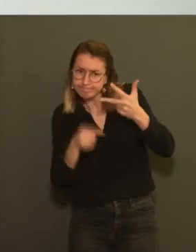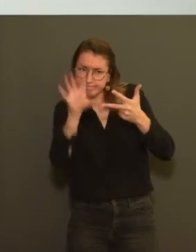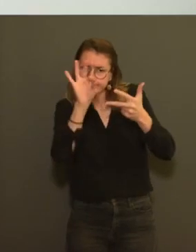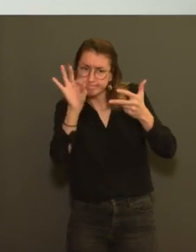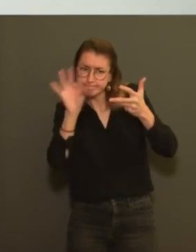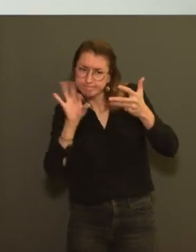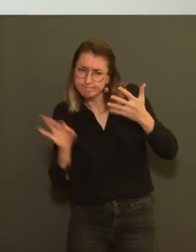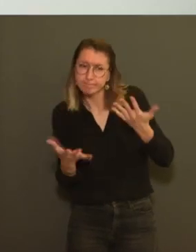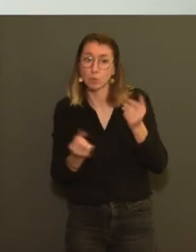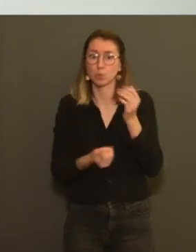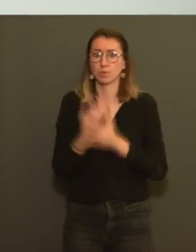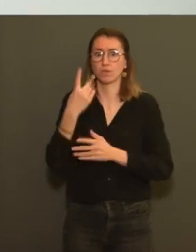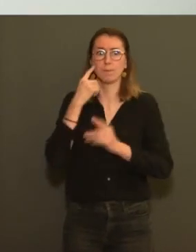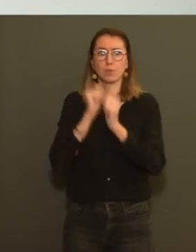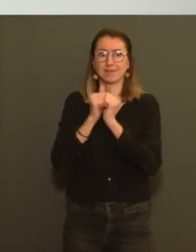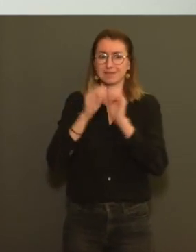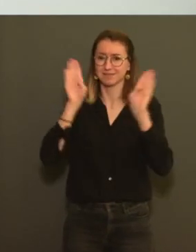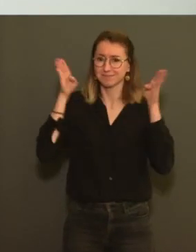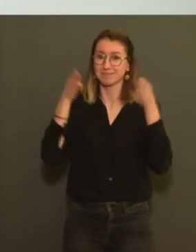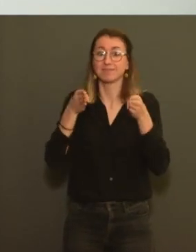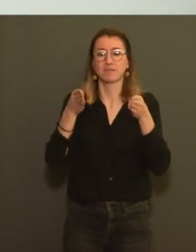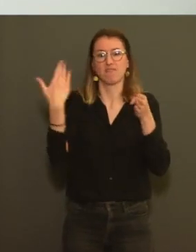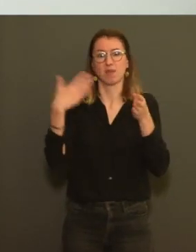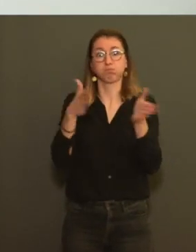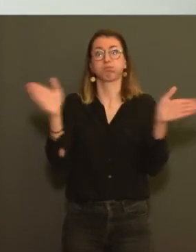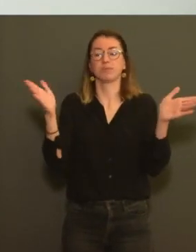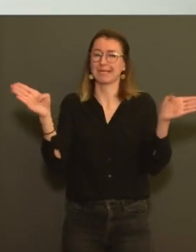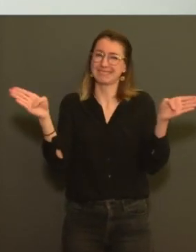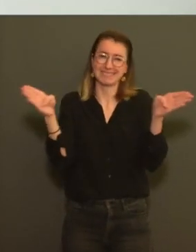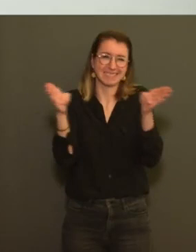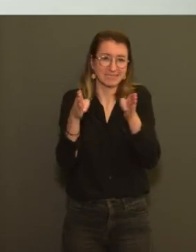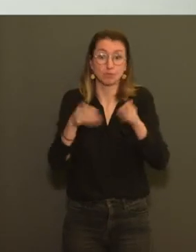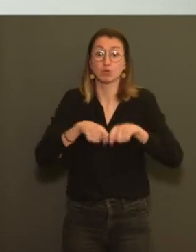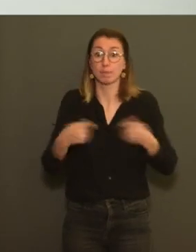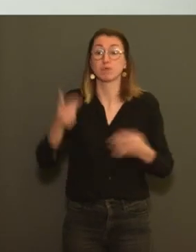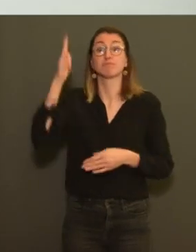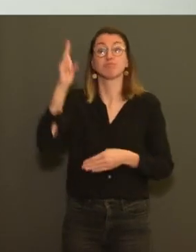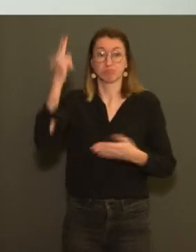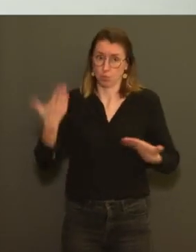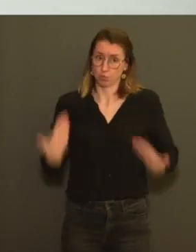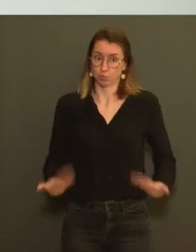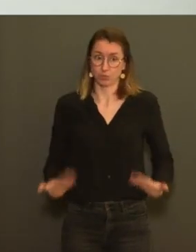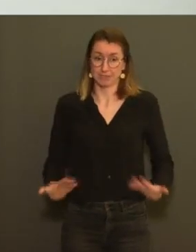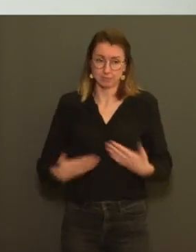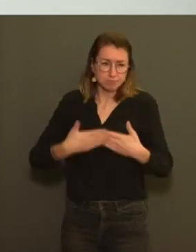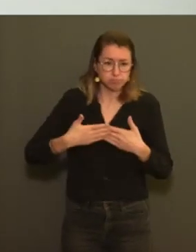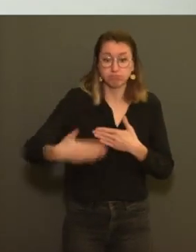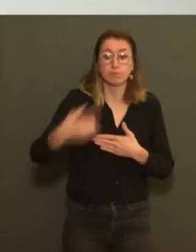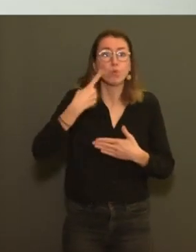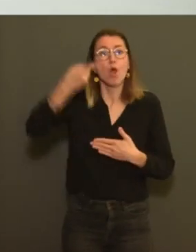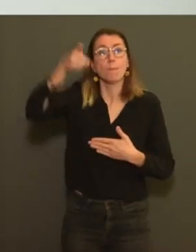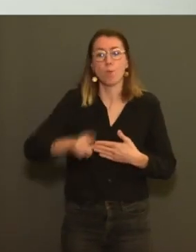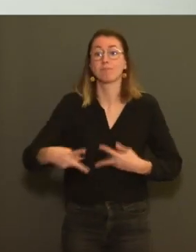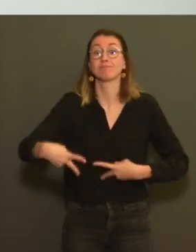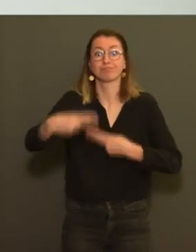test. Elles entrent donc en application, comme je l'ai dit aujourd'hui, elles seront valables pendant un mois jusqu'au 15